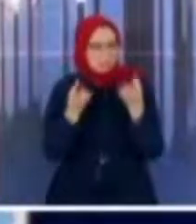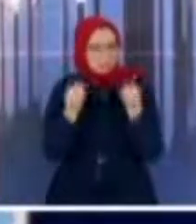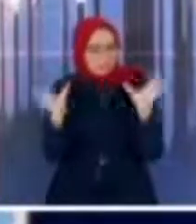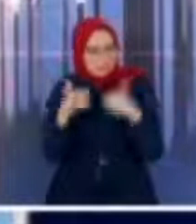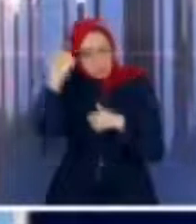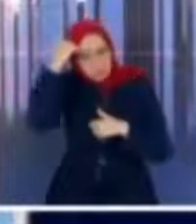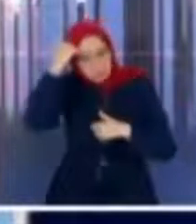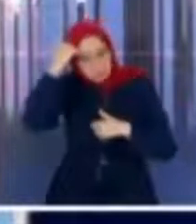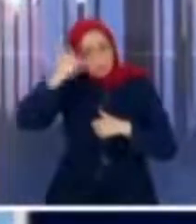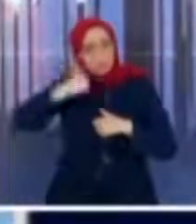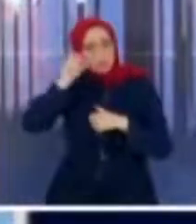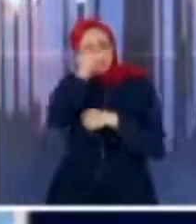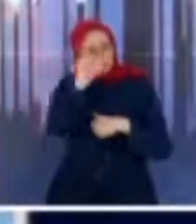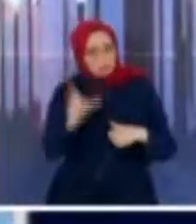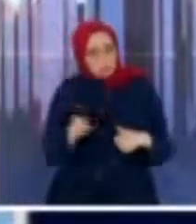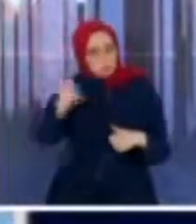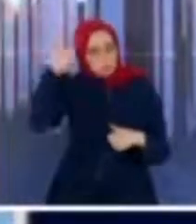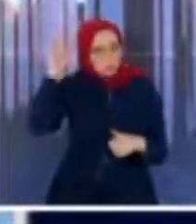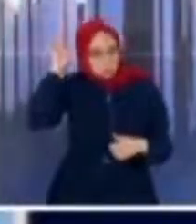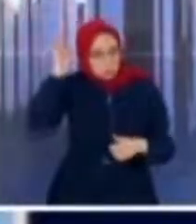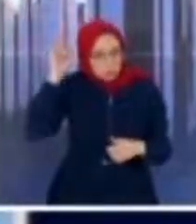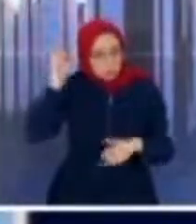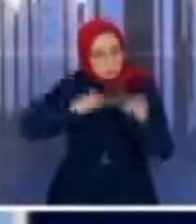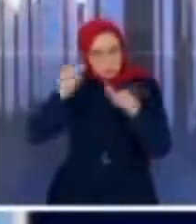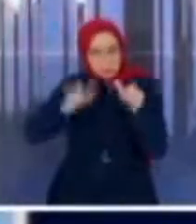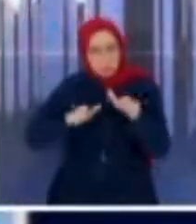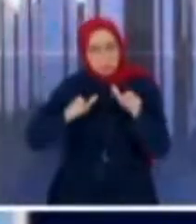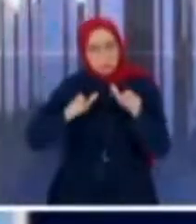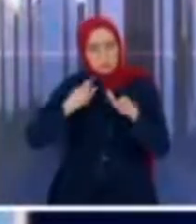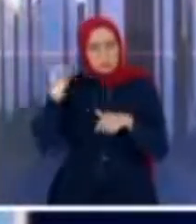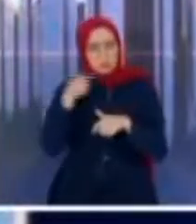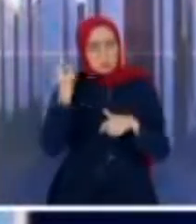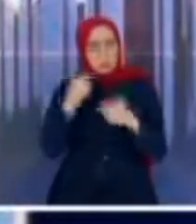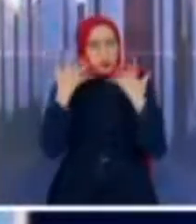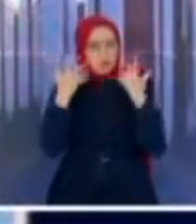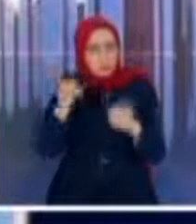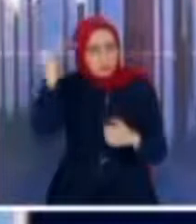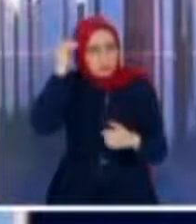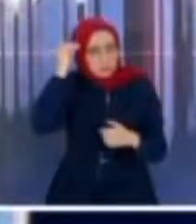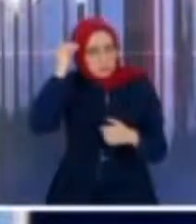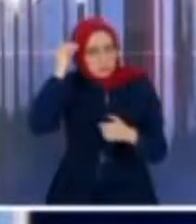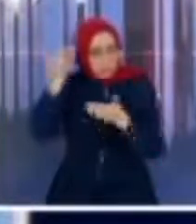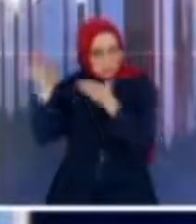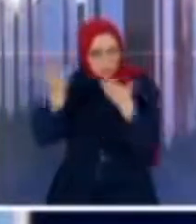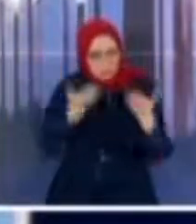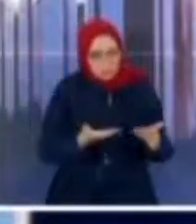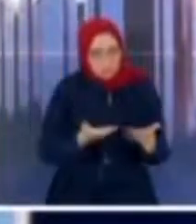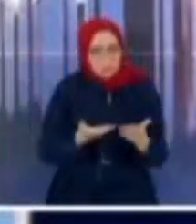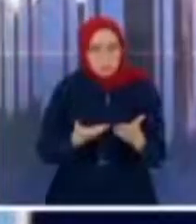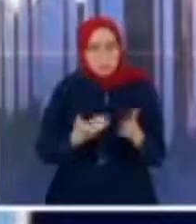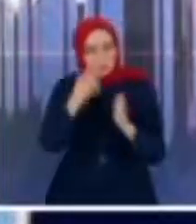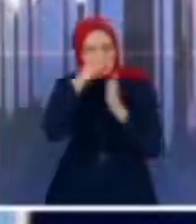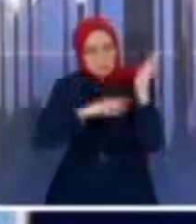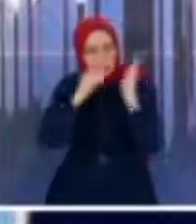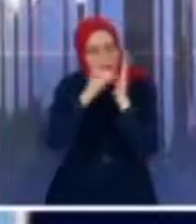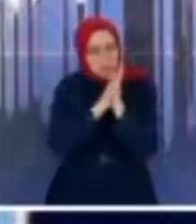المناطق التونسيه، يعني حتى اي واحد عنده يحب يمشي يعمل فقط يشوف يعمل انسكريبسيون في دوره